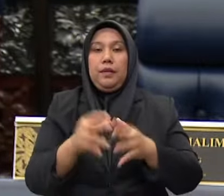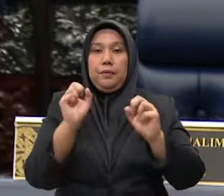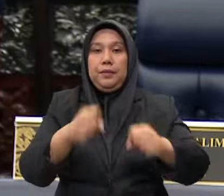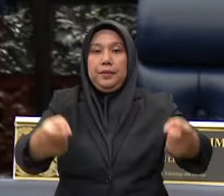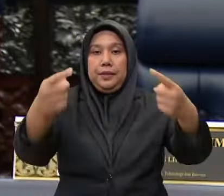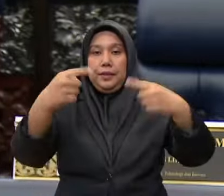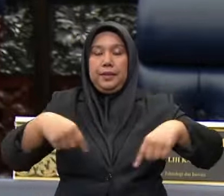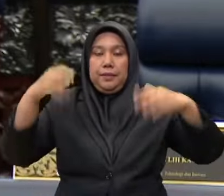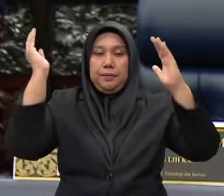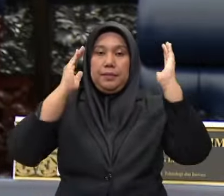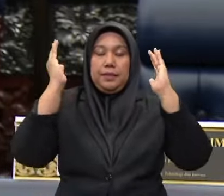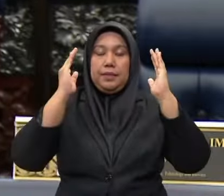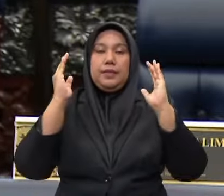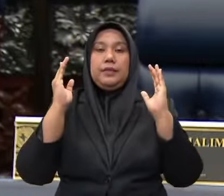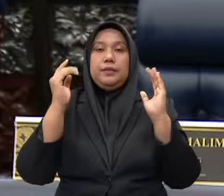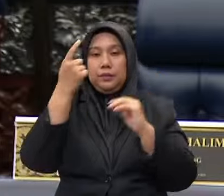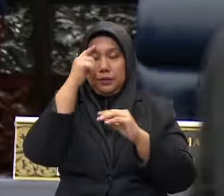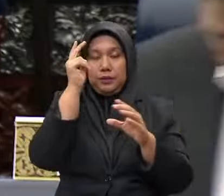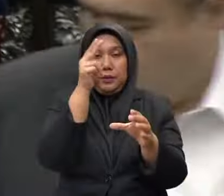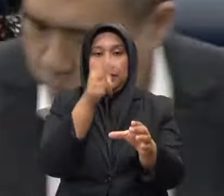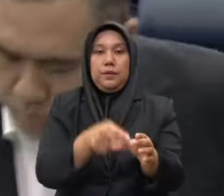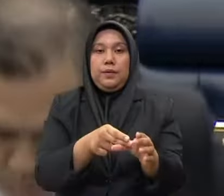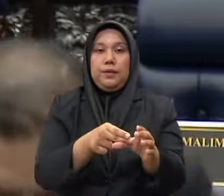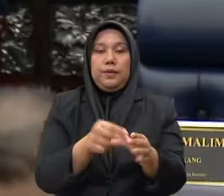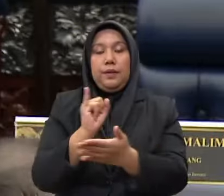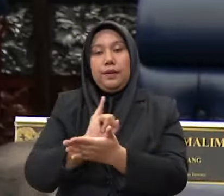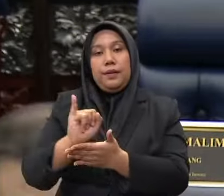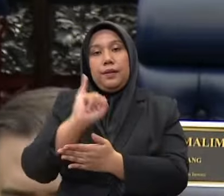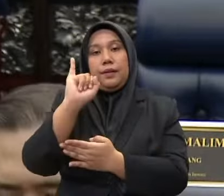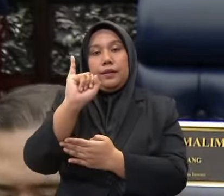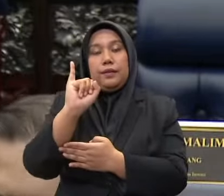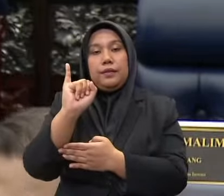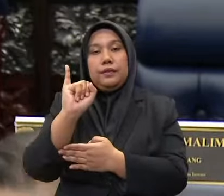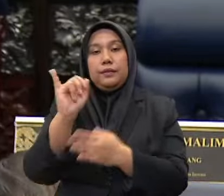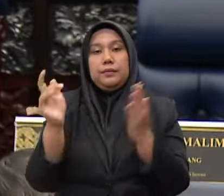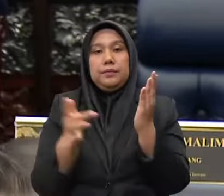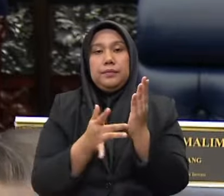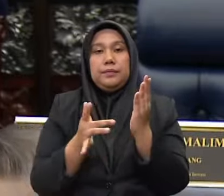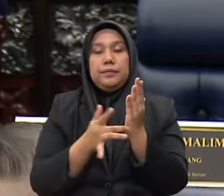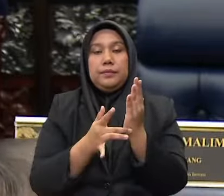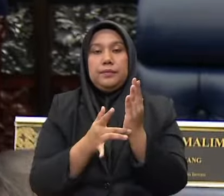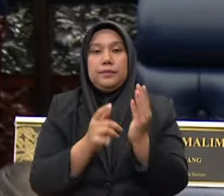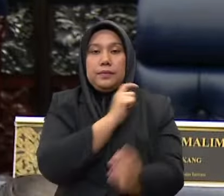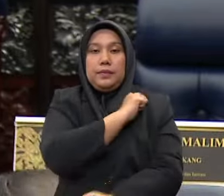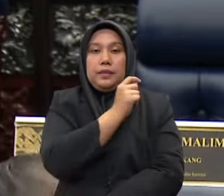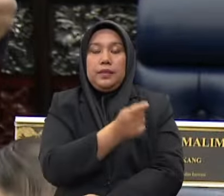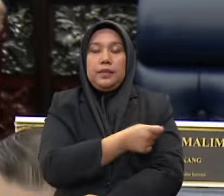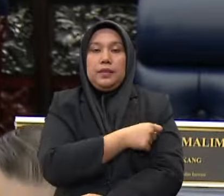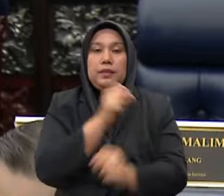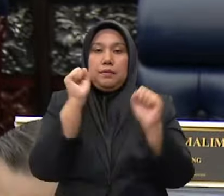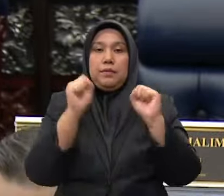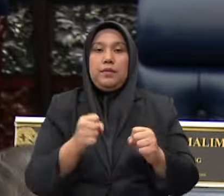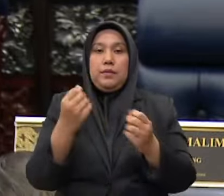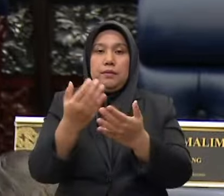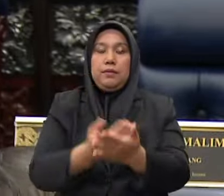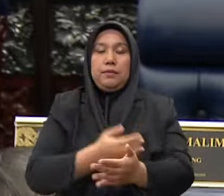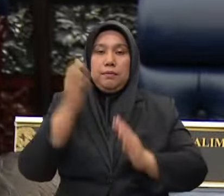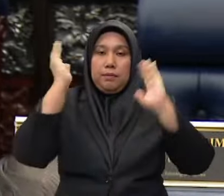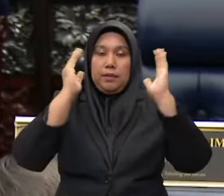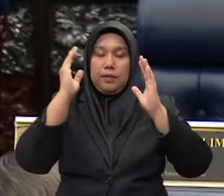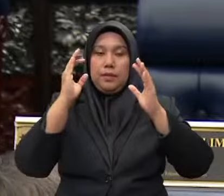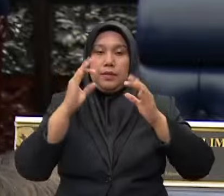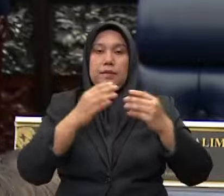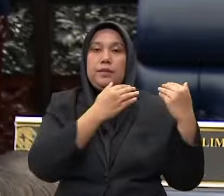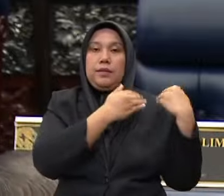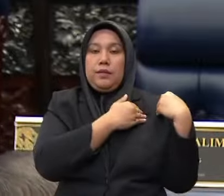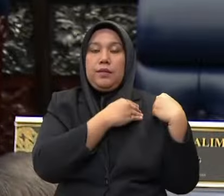ya untuk turut serta sebab dalam industri er teknologi ataupun tenaga boleh baharu Malaysia memainkan peranan penting dalam